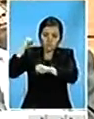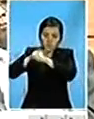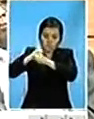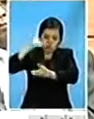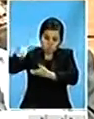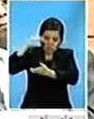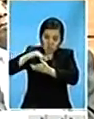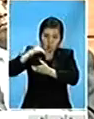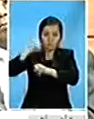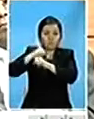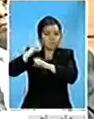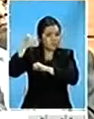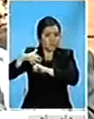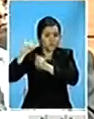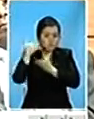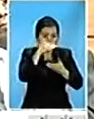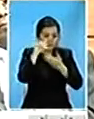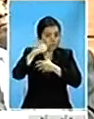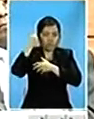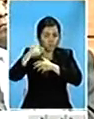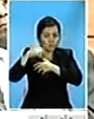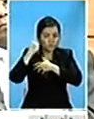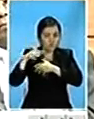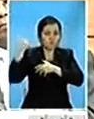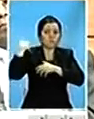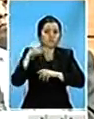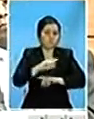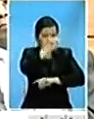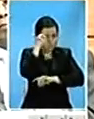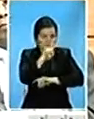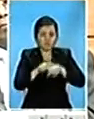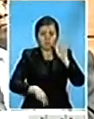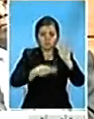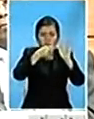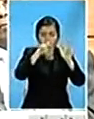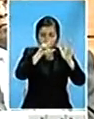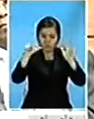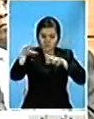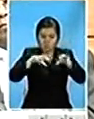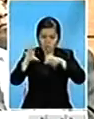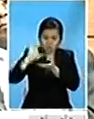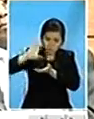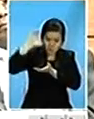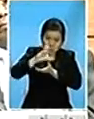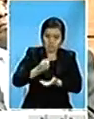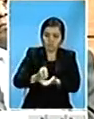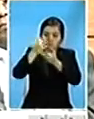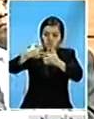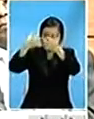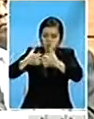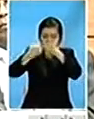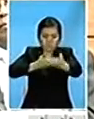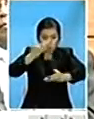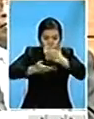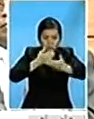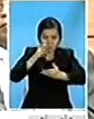มีคำถามกับรัฐบาลไม่ได้ครับว่าเงิน 30,000 ล้านบาทเนี่ยท่านได้จัดสรรเพื่อช่วยอุตสาหกรรมที่ตอนนี้กำลังขายดี